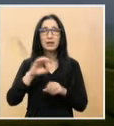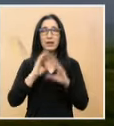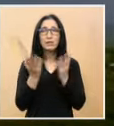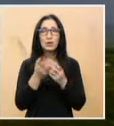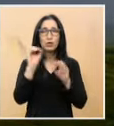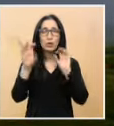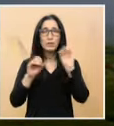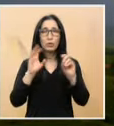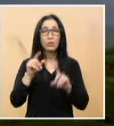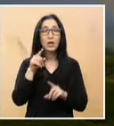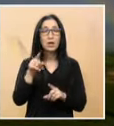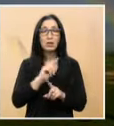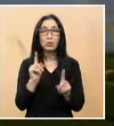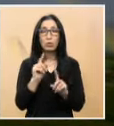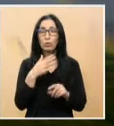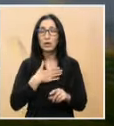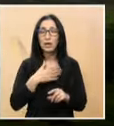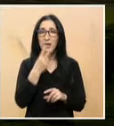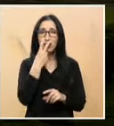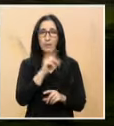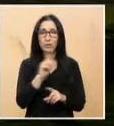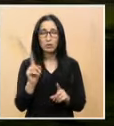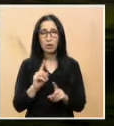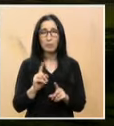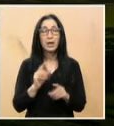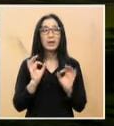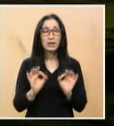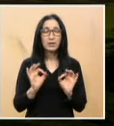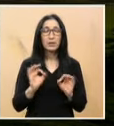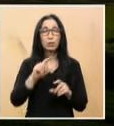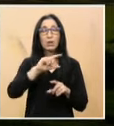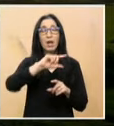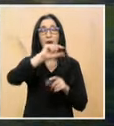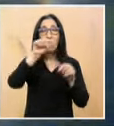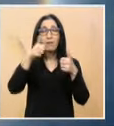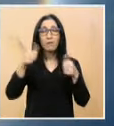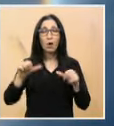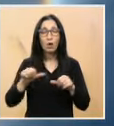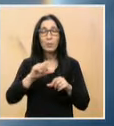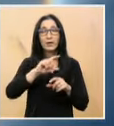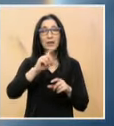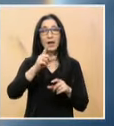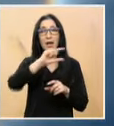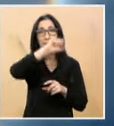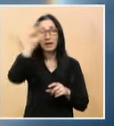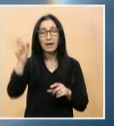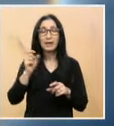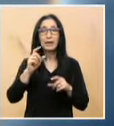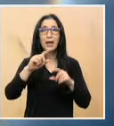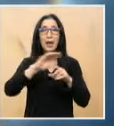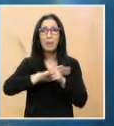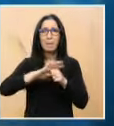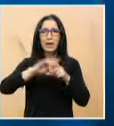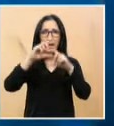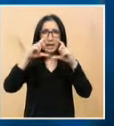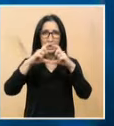всички нюанси, дори тези, които ние не виждаме. Действителната форма на дъгата е пълен кръг, а не само